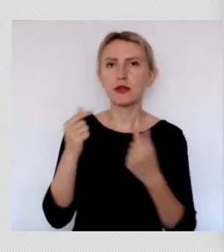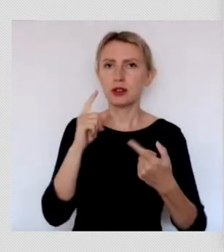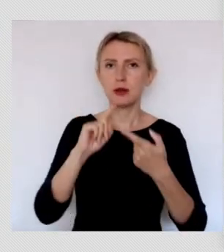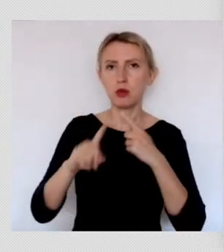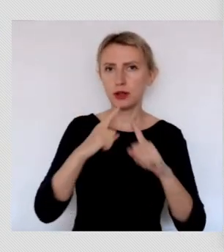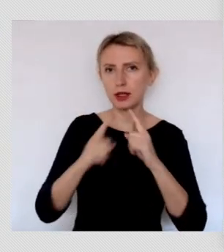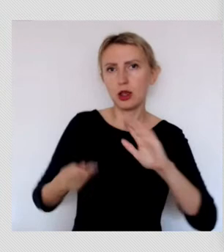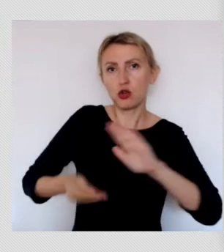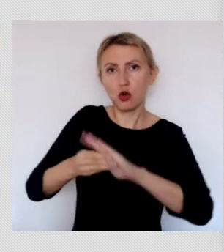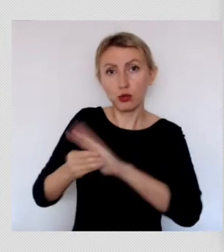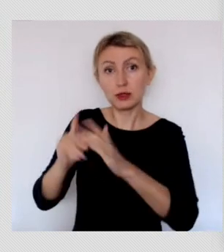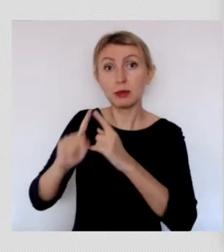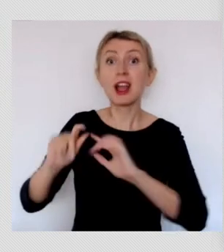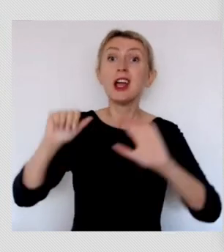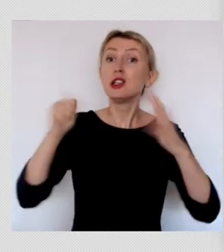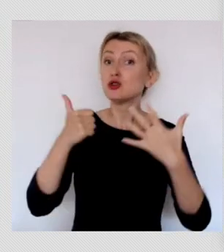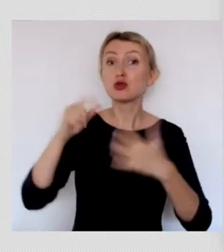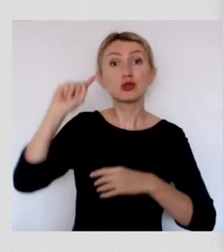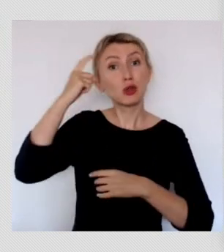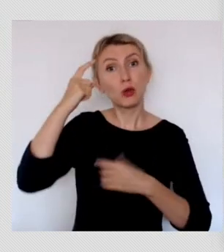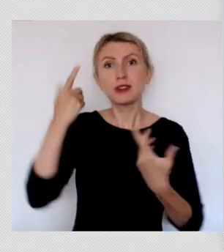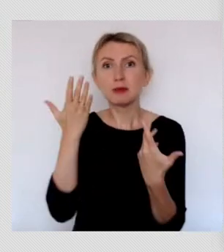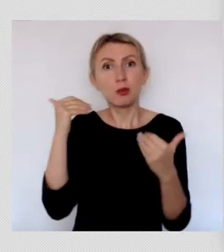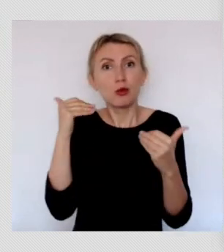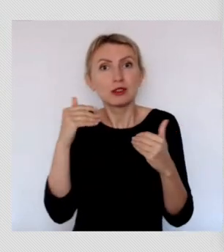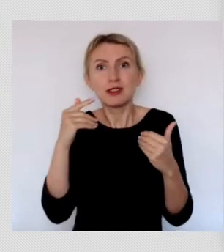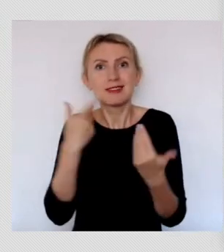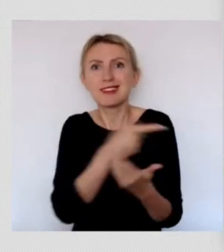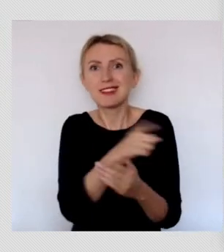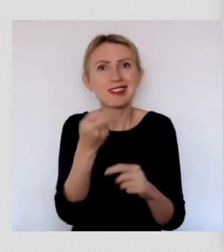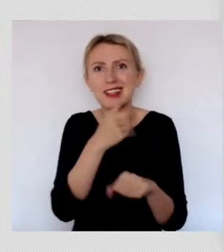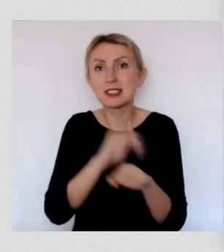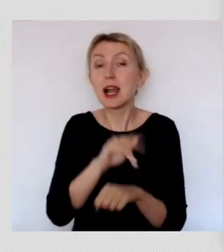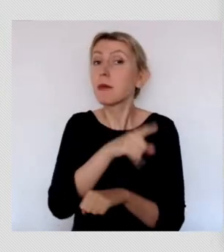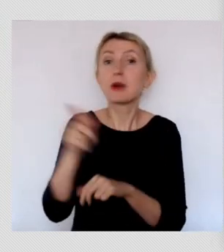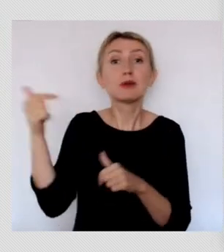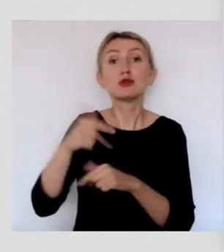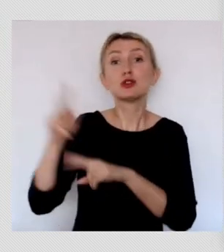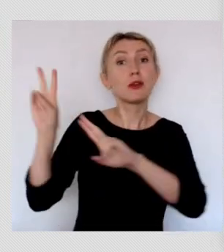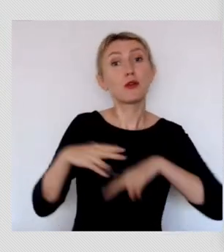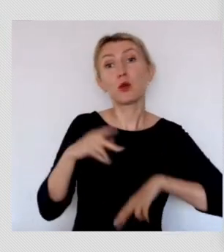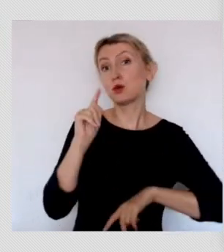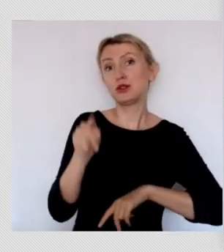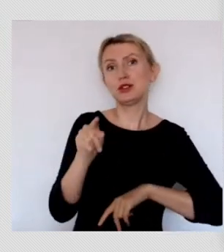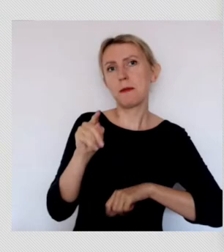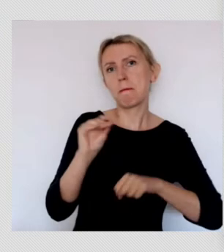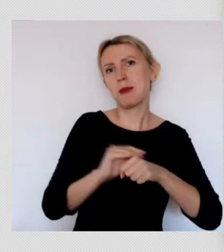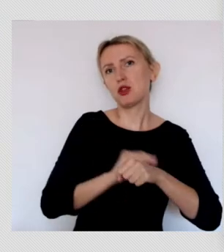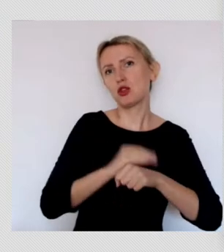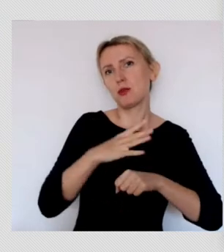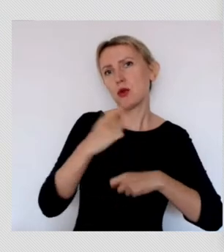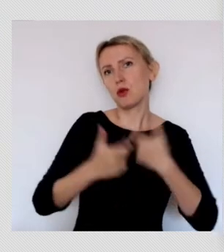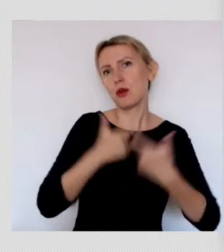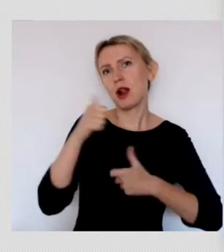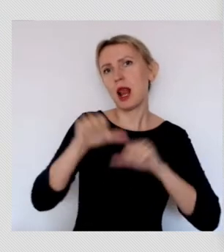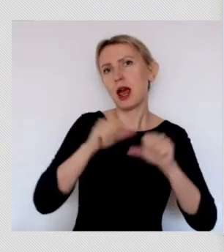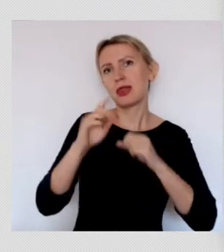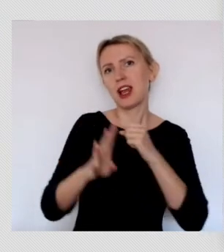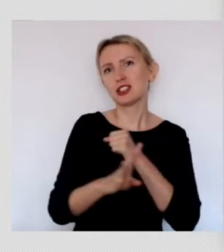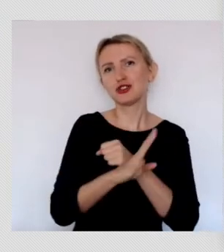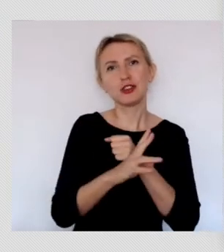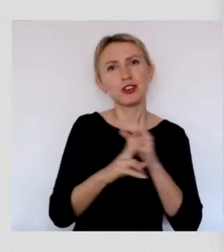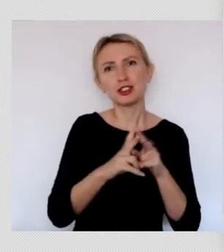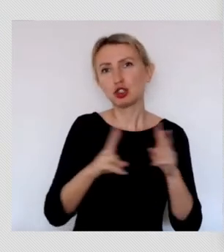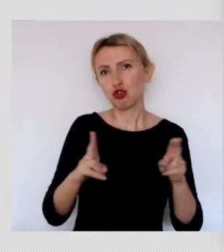politycznej i 6, może najbardziej kontrowersyjny punkt. Musimy wrócić do metod, jakie stosowaliśmy w latach 90.